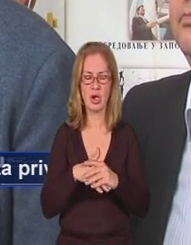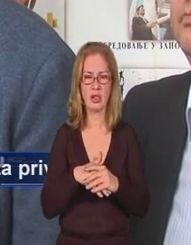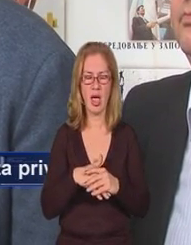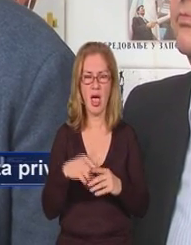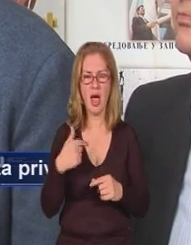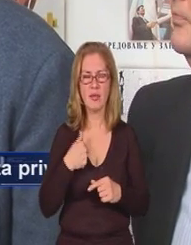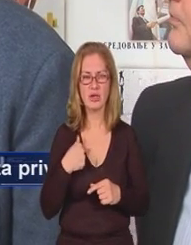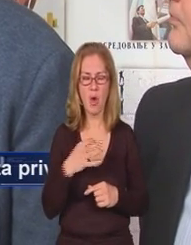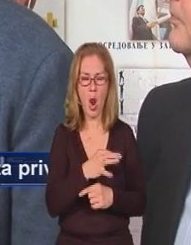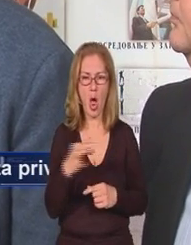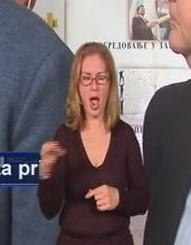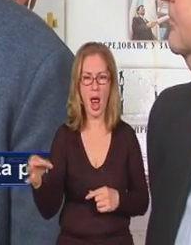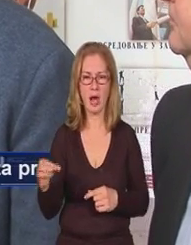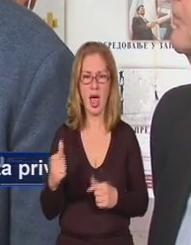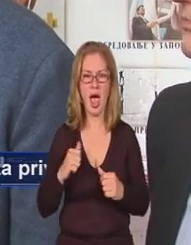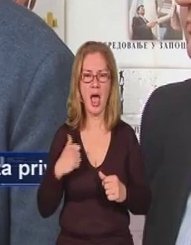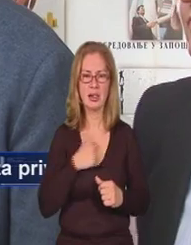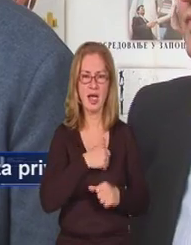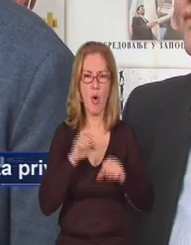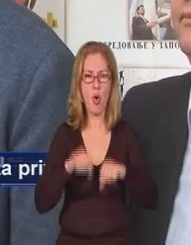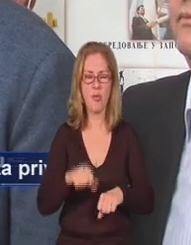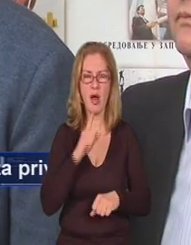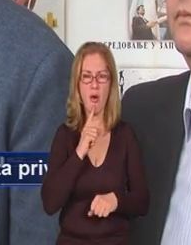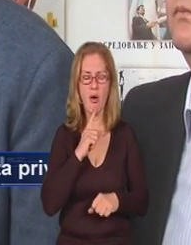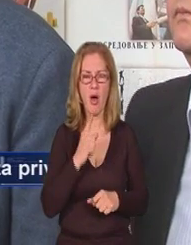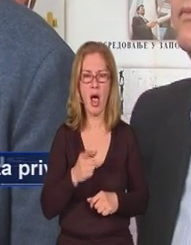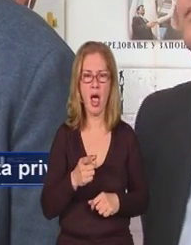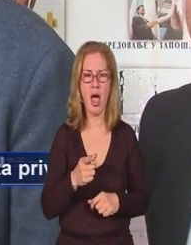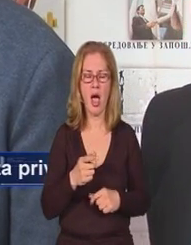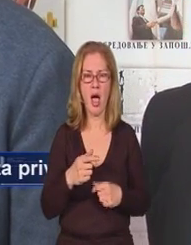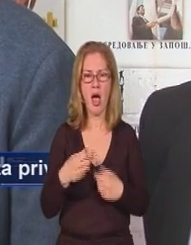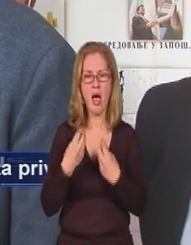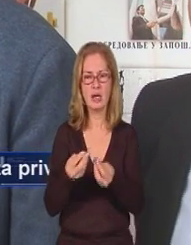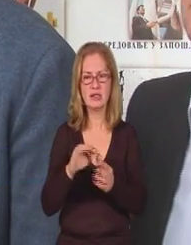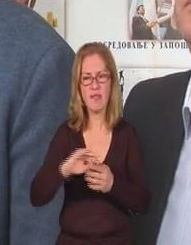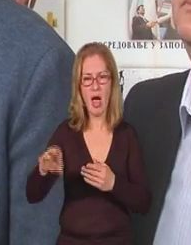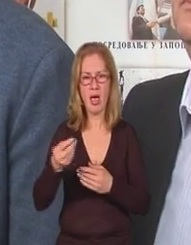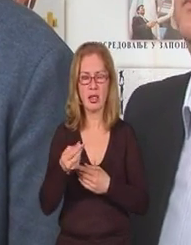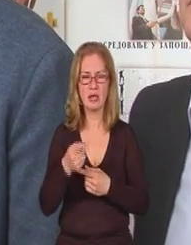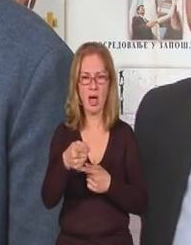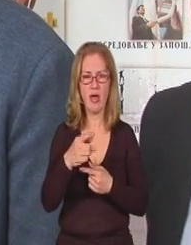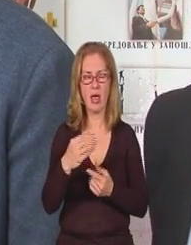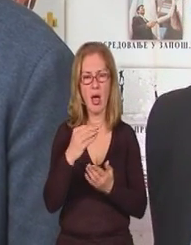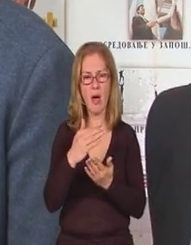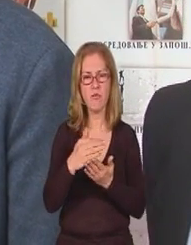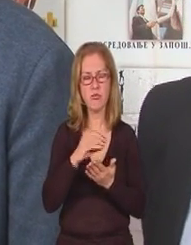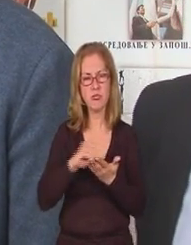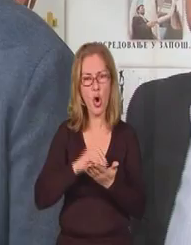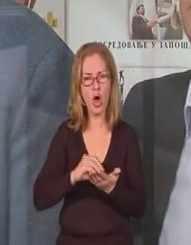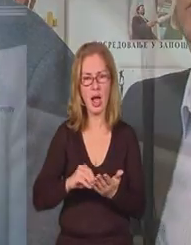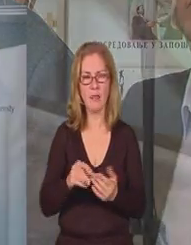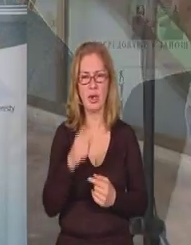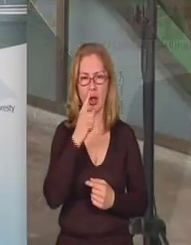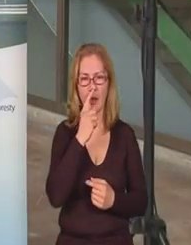smo lokalna samouprava koja je najviše ubedljivo, najviše izdvaja za ove programe. Drago nam je da se to i vidi